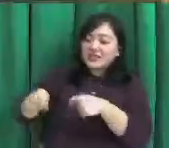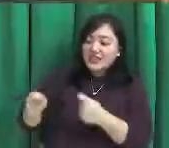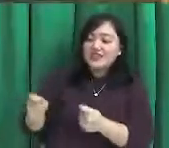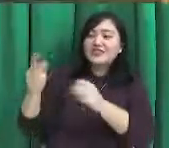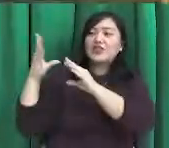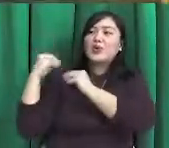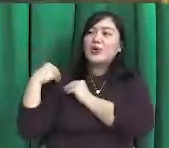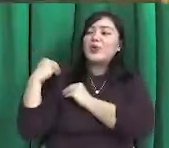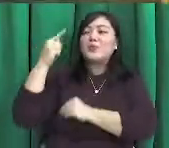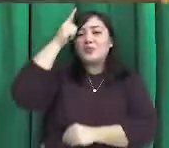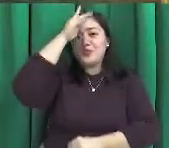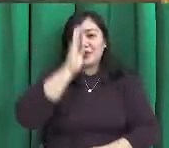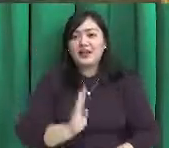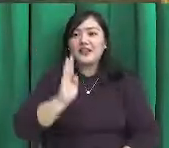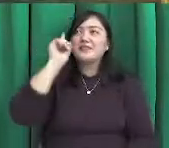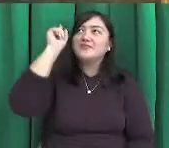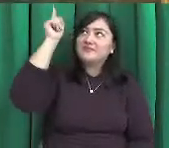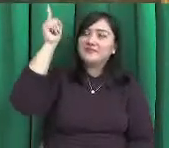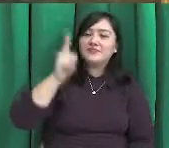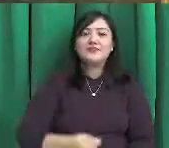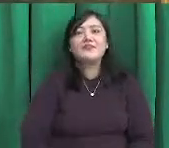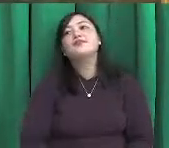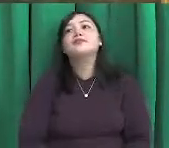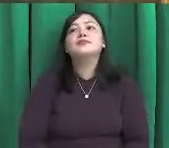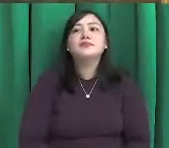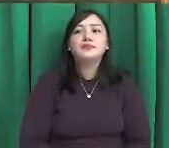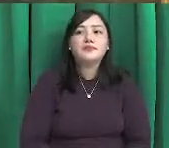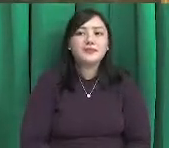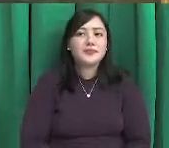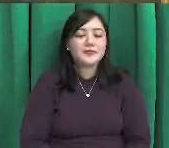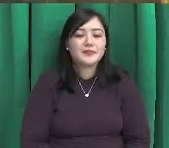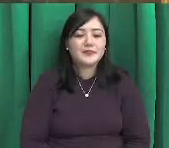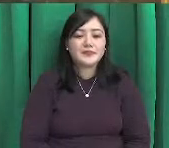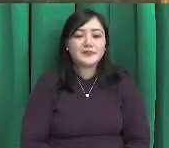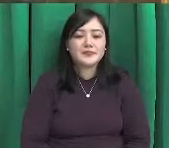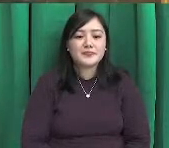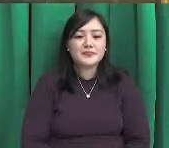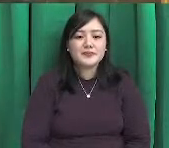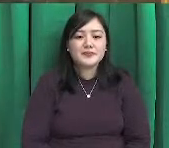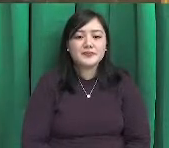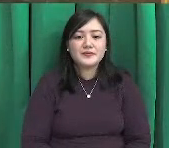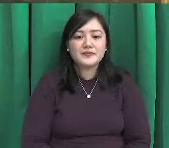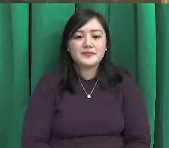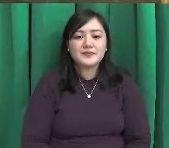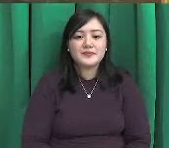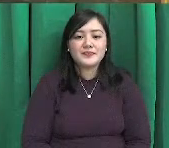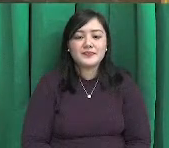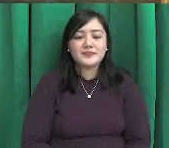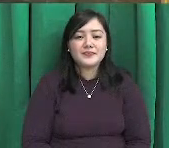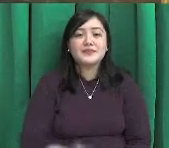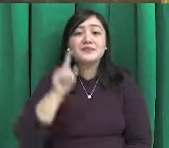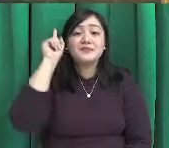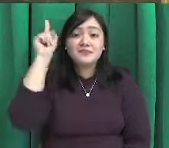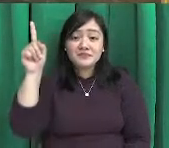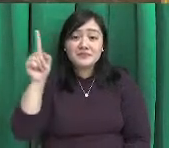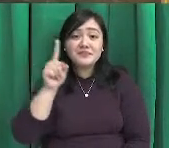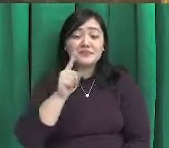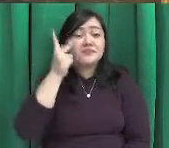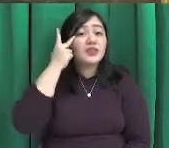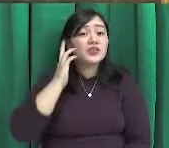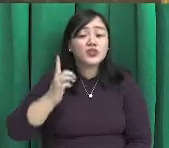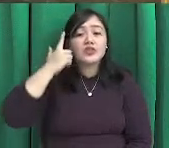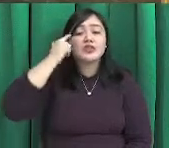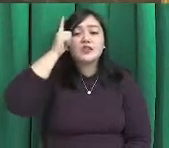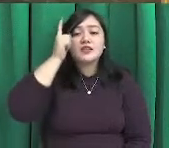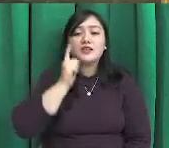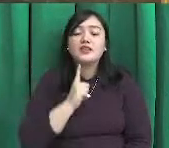Alam niyo mga kapatid, talagang pagka nakarating kayo sa mga bagay nito, it's really by the grace of God na bibigyan tayo